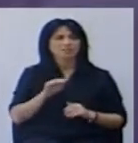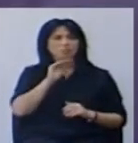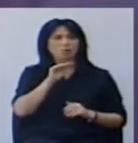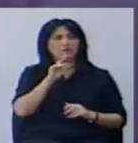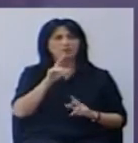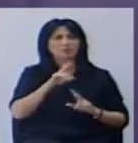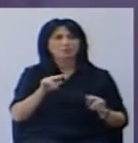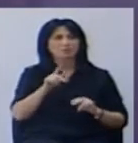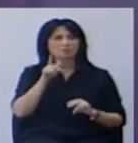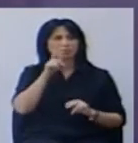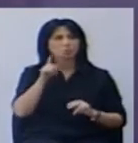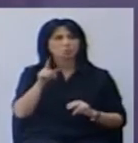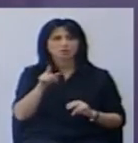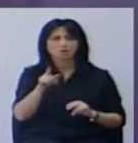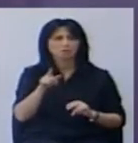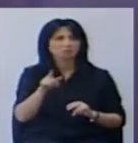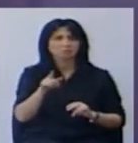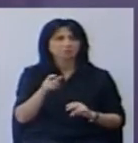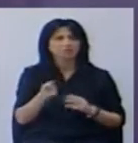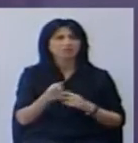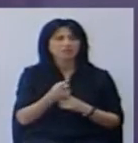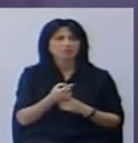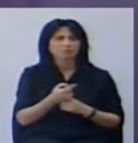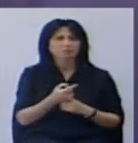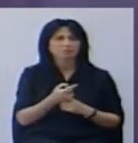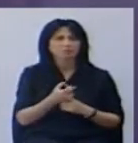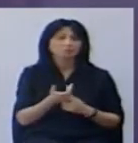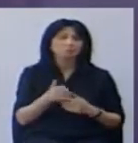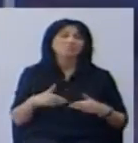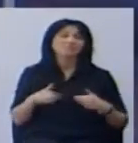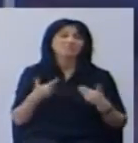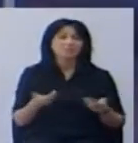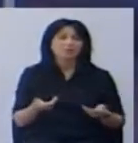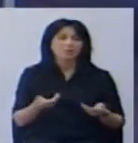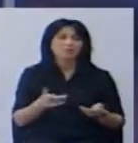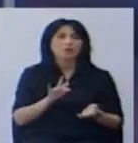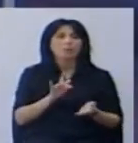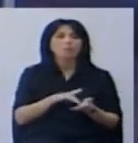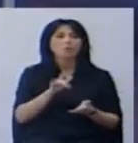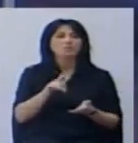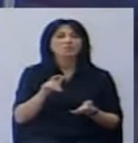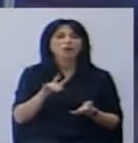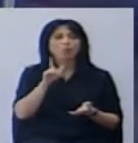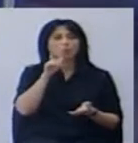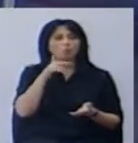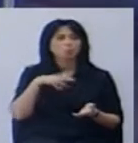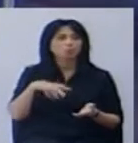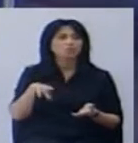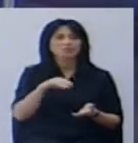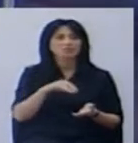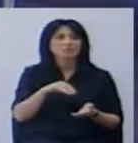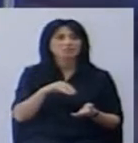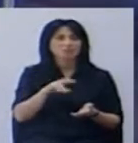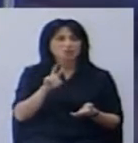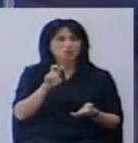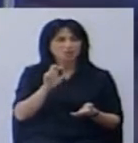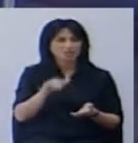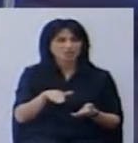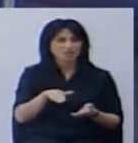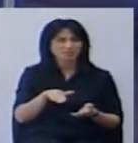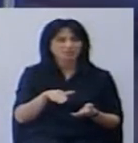და მასწავლებელი ქუთაისისთვის, ნუ არ ვიცი, ძალიან მიესალმები მასშტაბობა რამდენია ქუთაისის თლიანად მგონი 200000